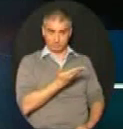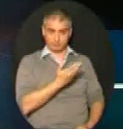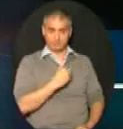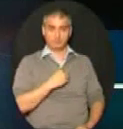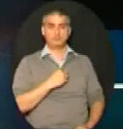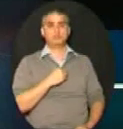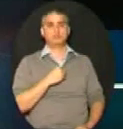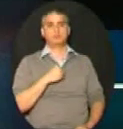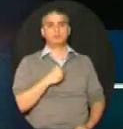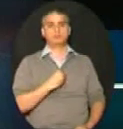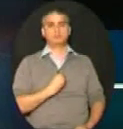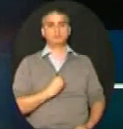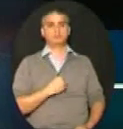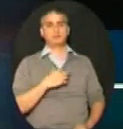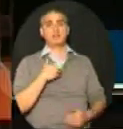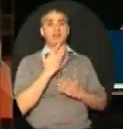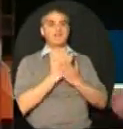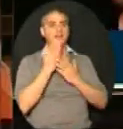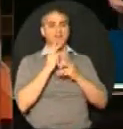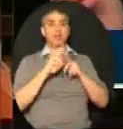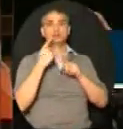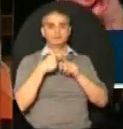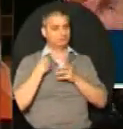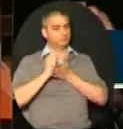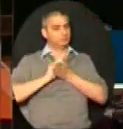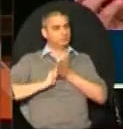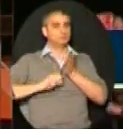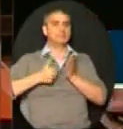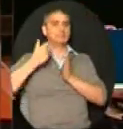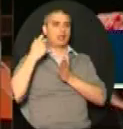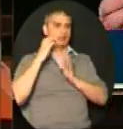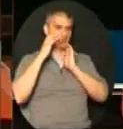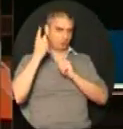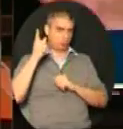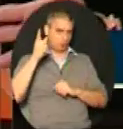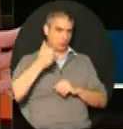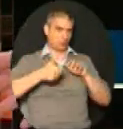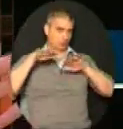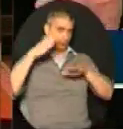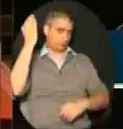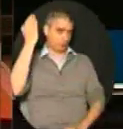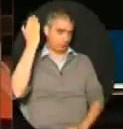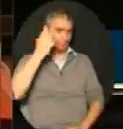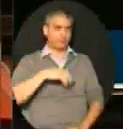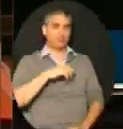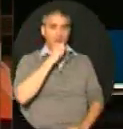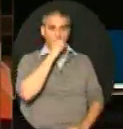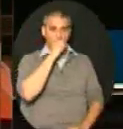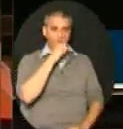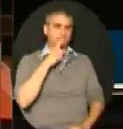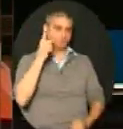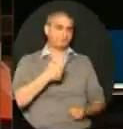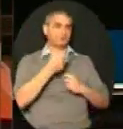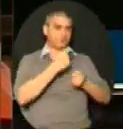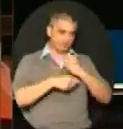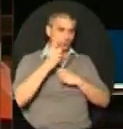לעצור את הרגעת עלי. אני כבר לפני 2.5 חודשים, כתבתי מכתב מאוד מאוד ארוך לשר התקשורת, הוא שר הוא ראש הממשלה. כן, אני רציתי להגיד, הוא שר